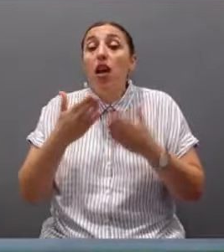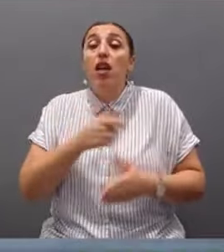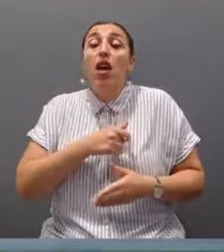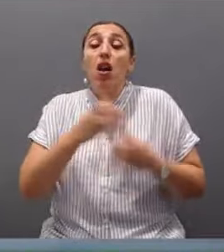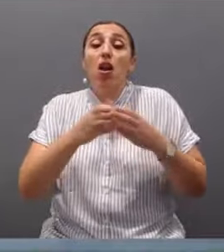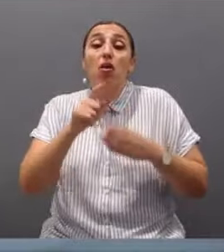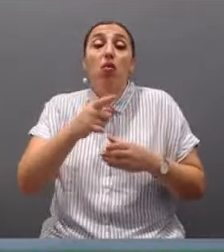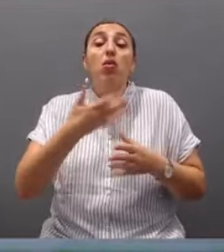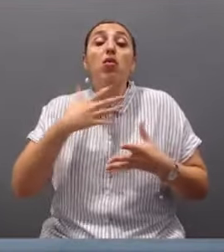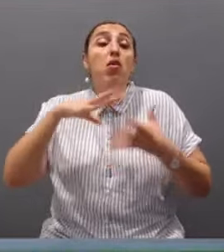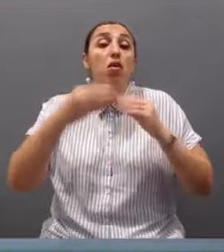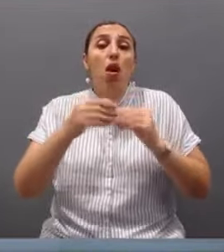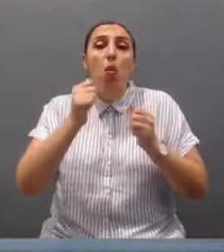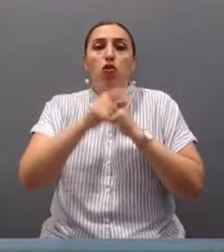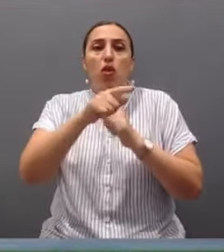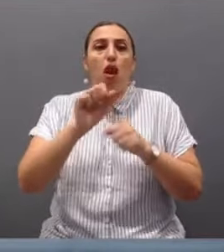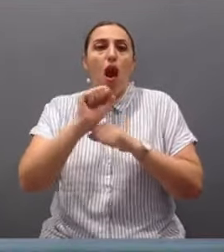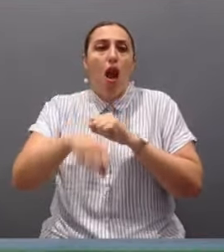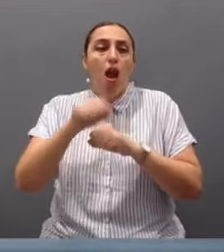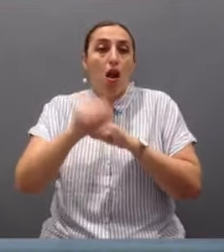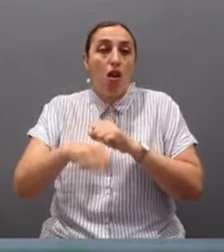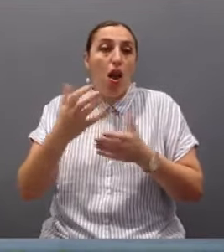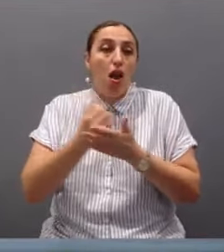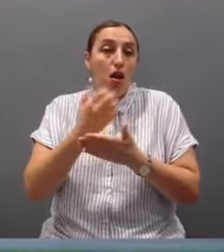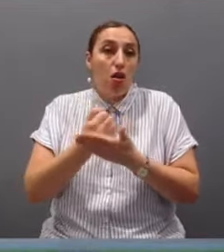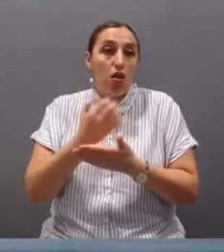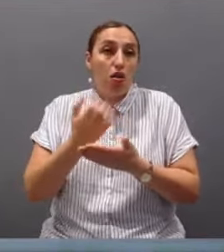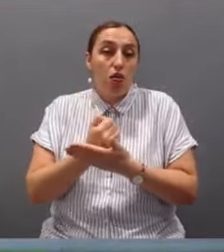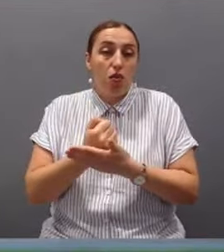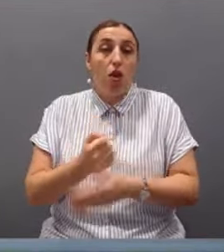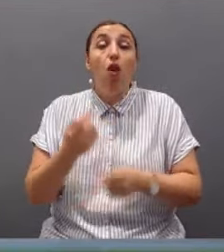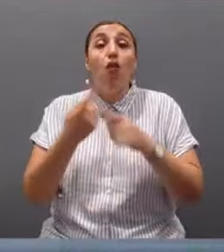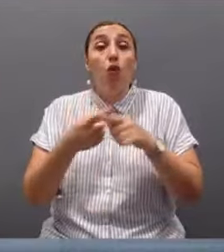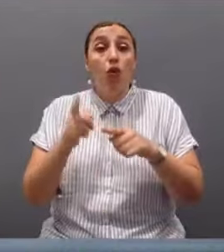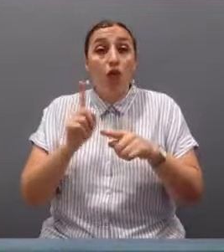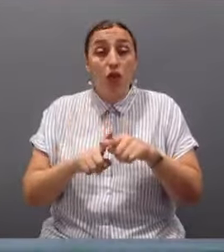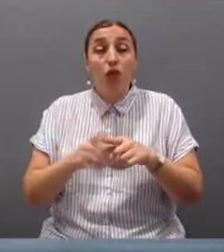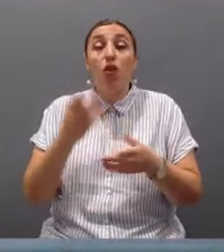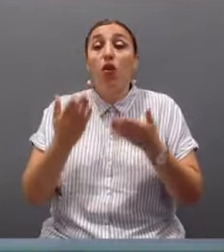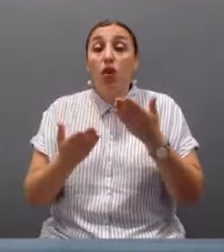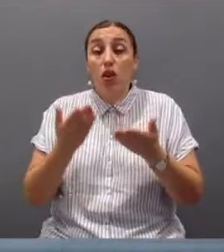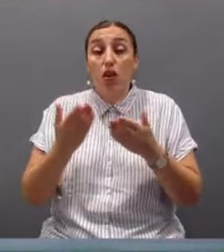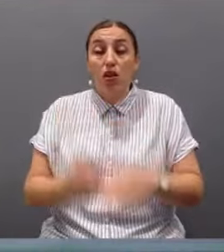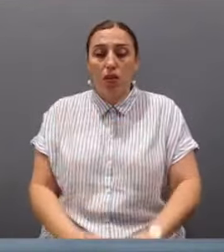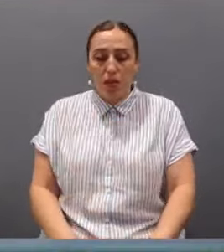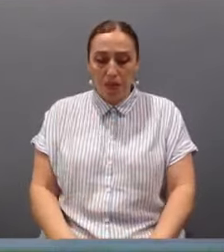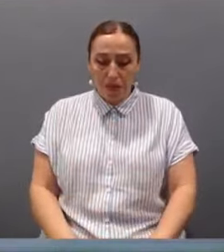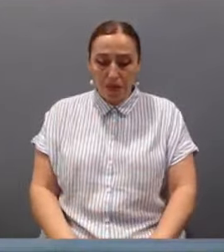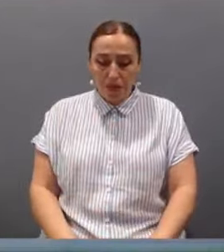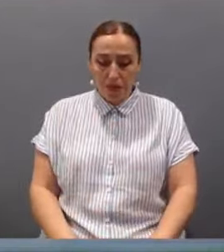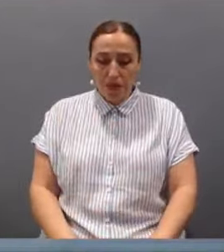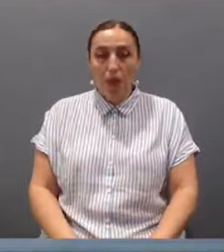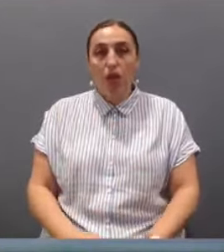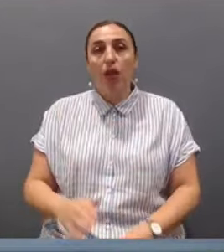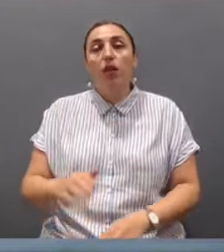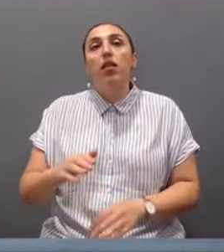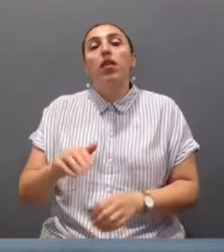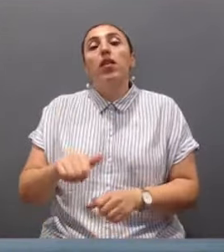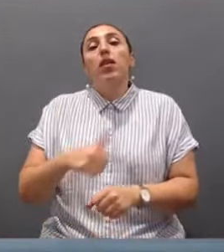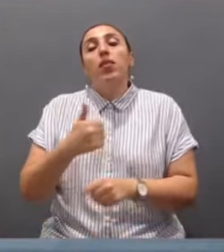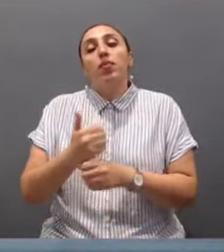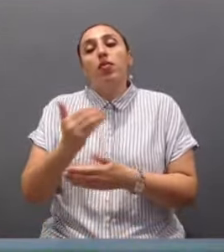այդ բոնուսները այդ շեմերի տրամաբանությունը խախտում է։ Որովհետև եթե օրինակ, չգիտեմ, սահմանադրական